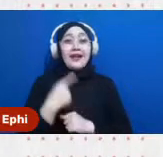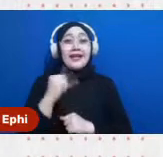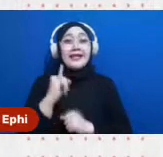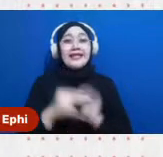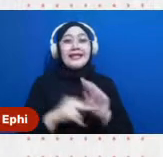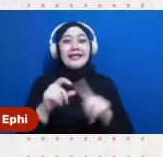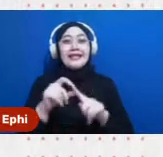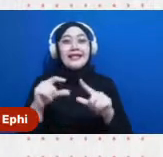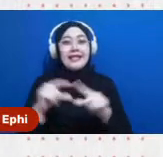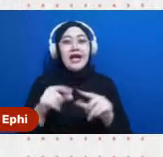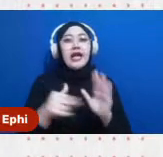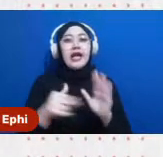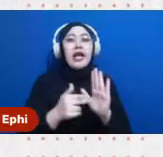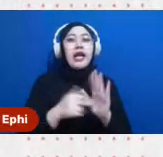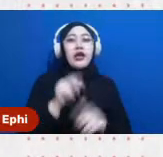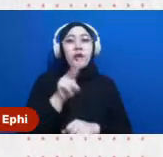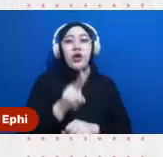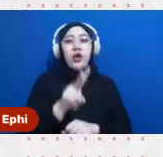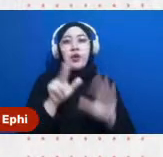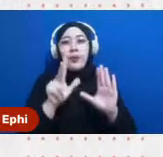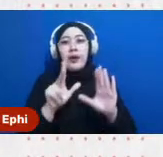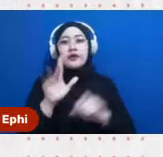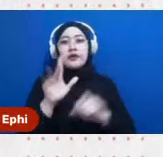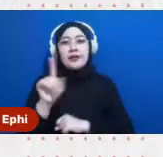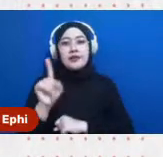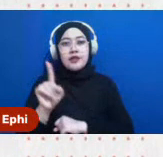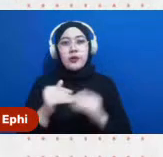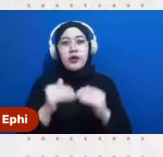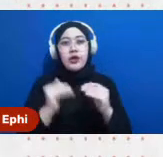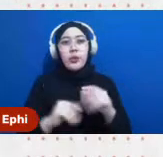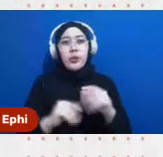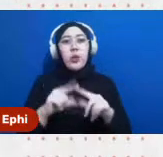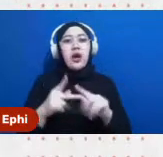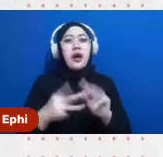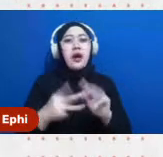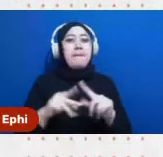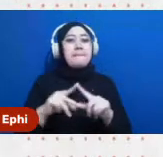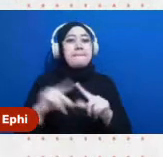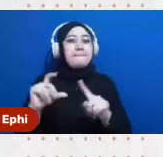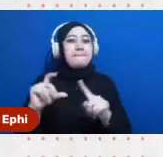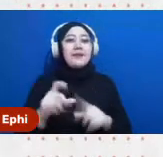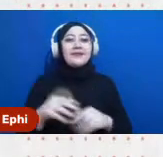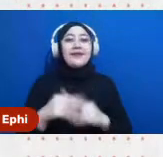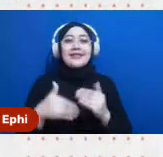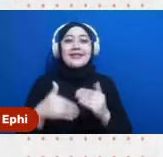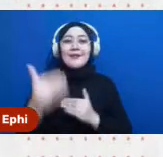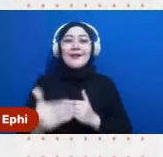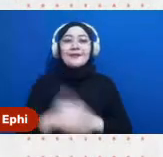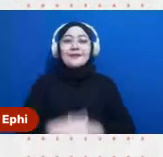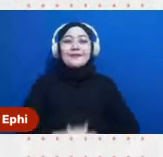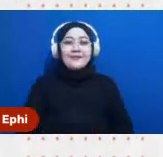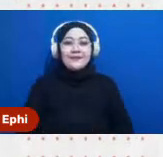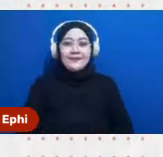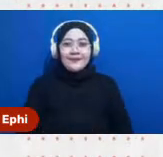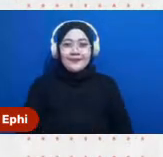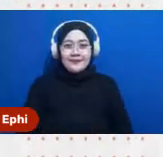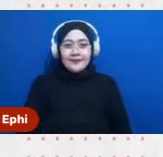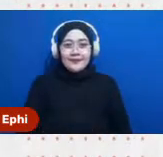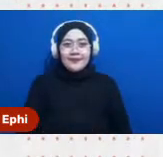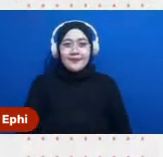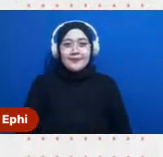skornya 2851, disusul dengan Ahmad Ihsan. Lanjut, kita menuju pertanyaan berikutnya.